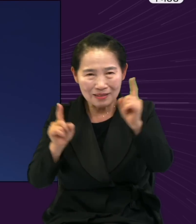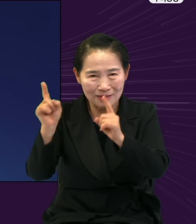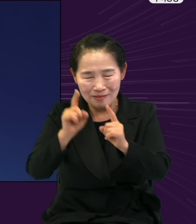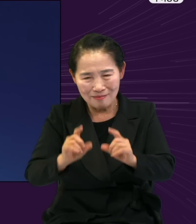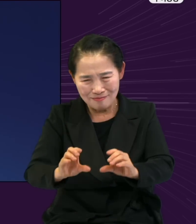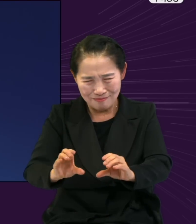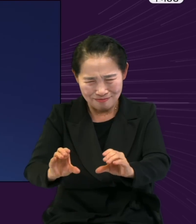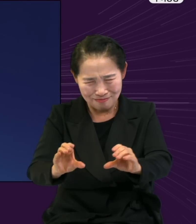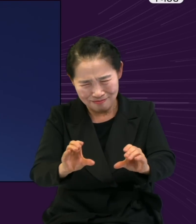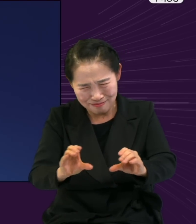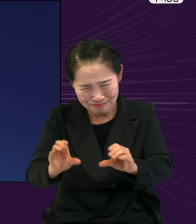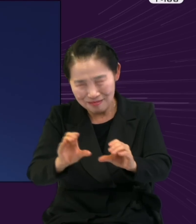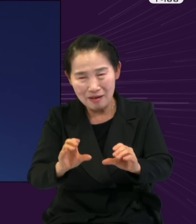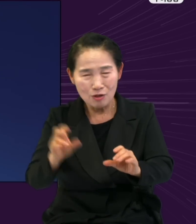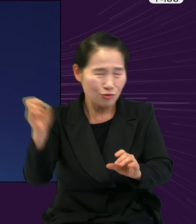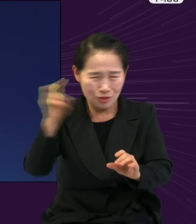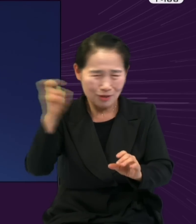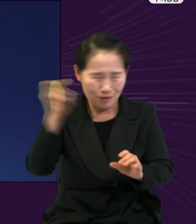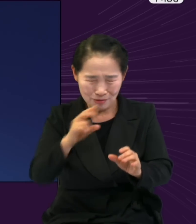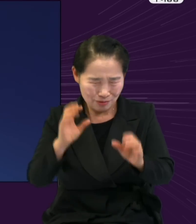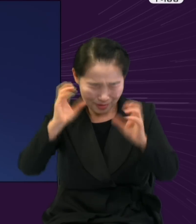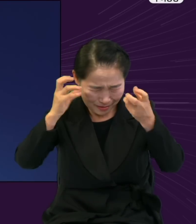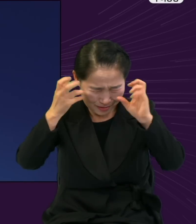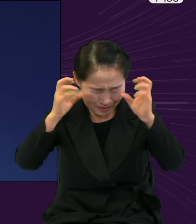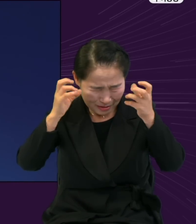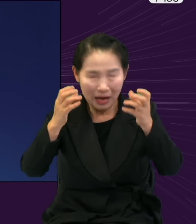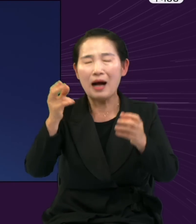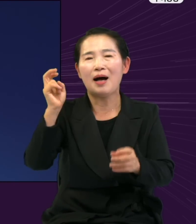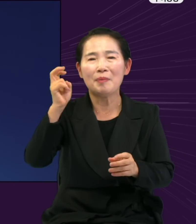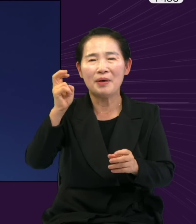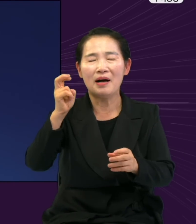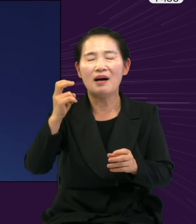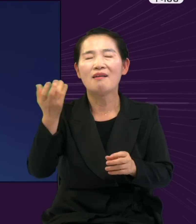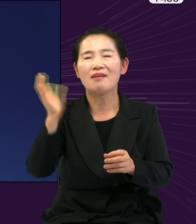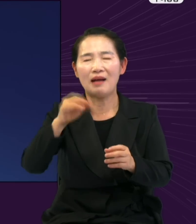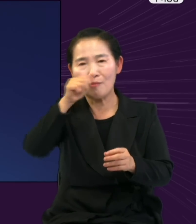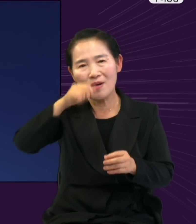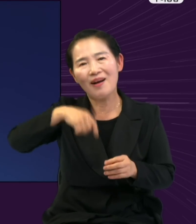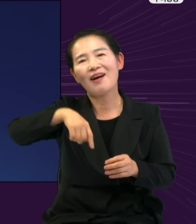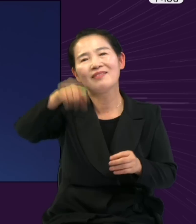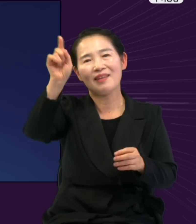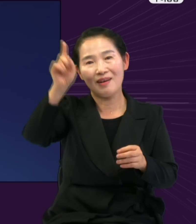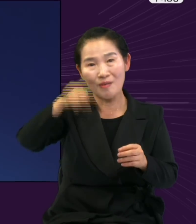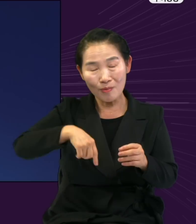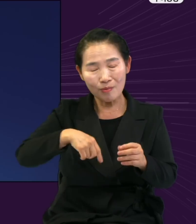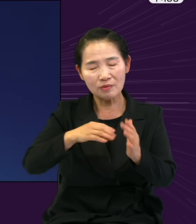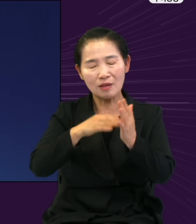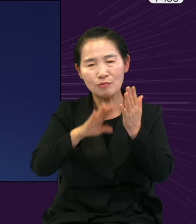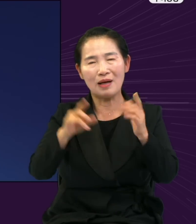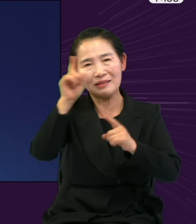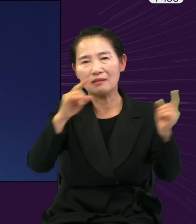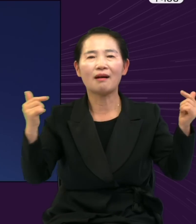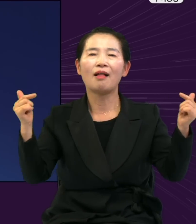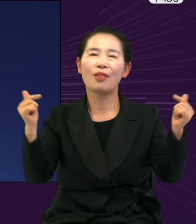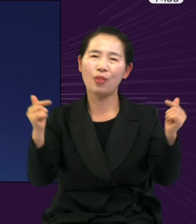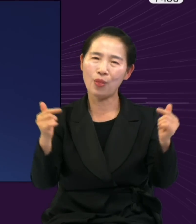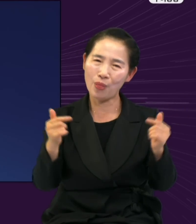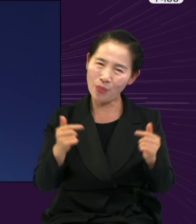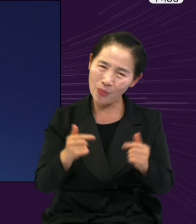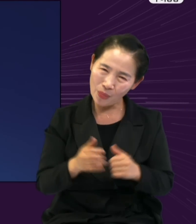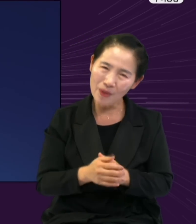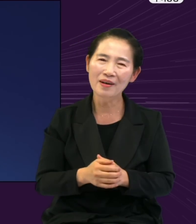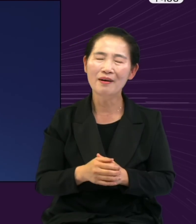모릅니다. 그 일 후 저희는 거의 매년 아프리카를 방문했습니다. 저희 어머니도